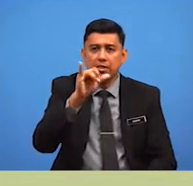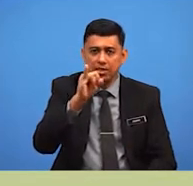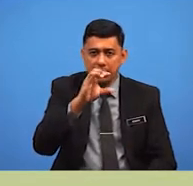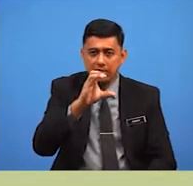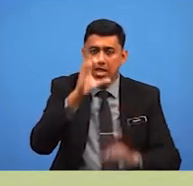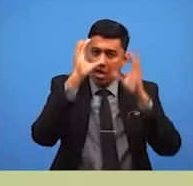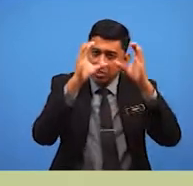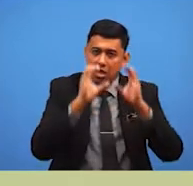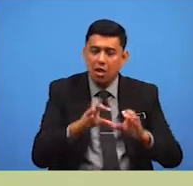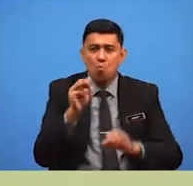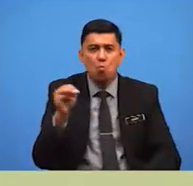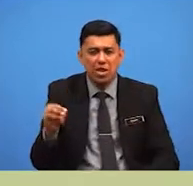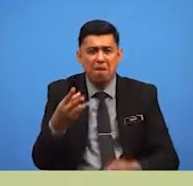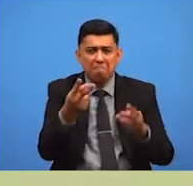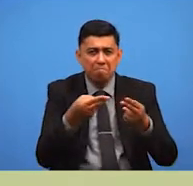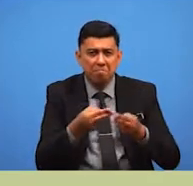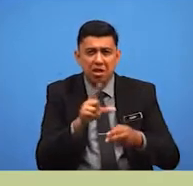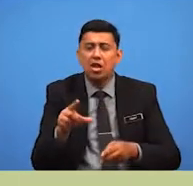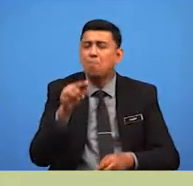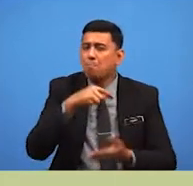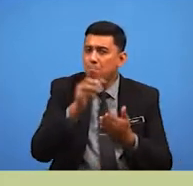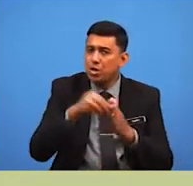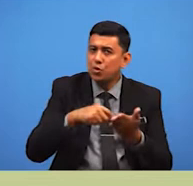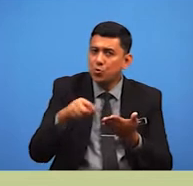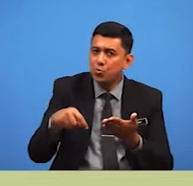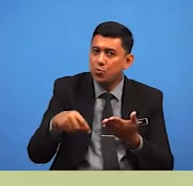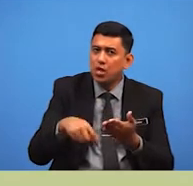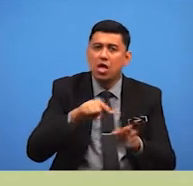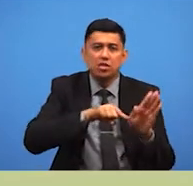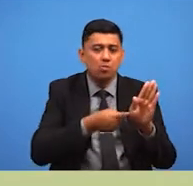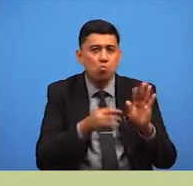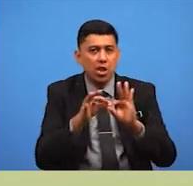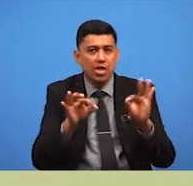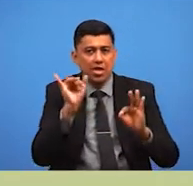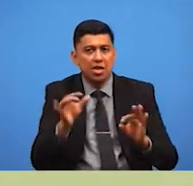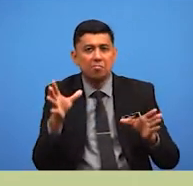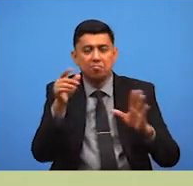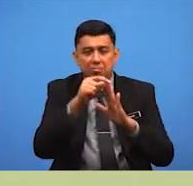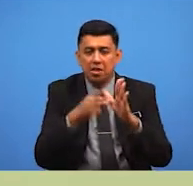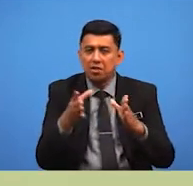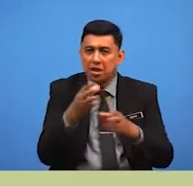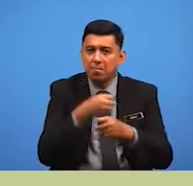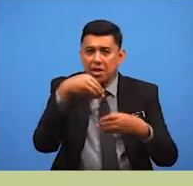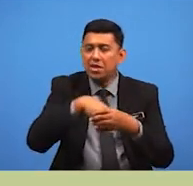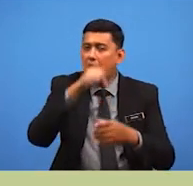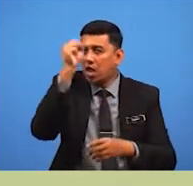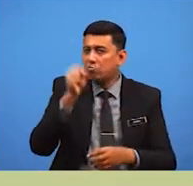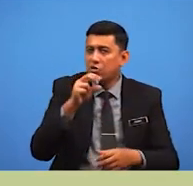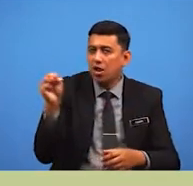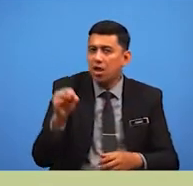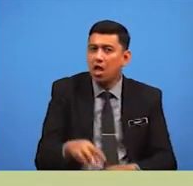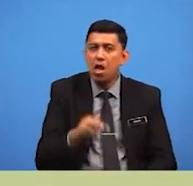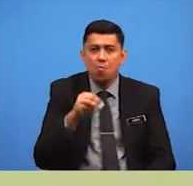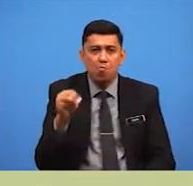murid hendaklah menulis semula ayat yang terdapat dalam soalan. Murid